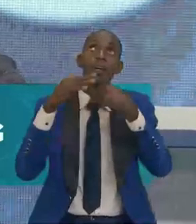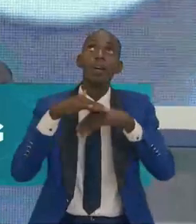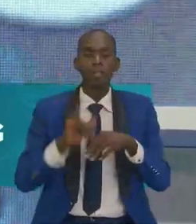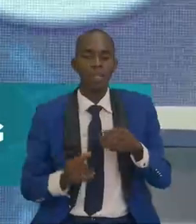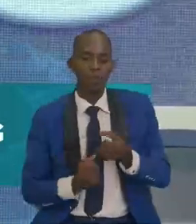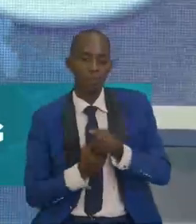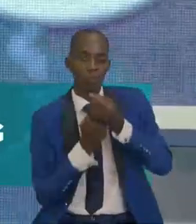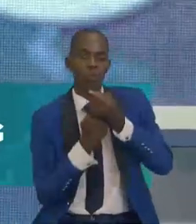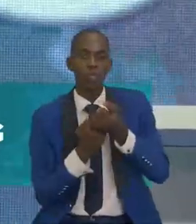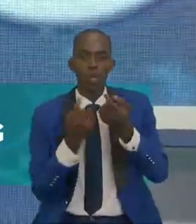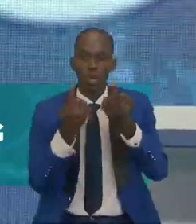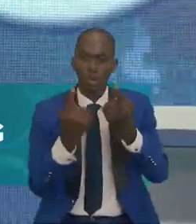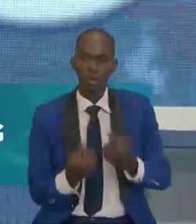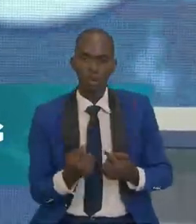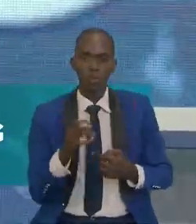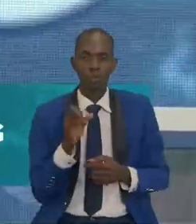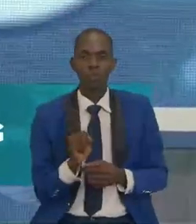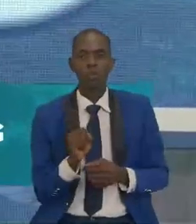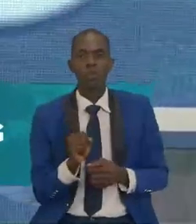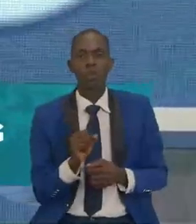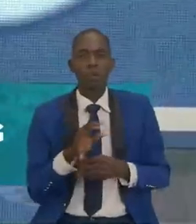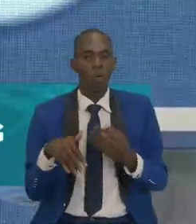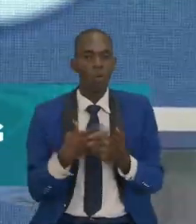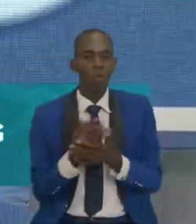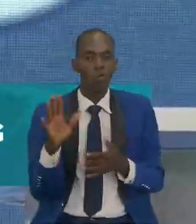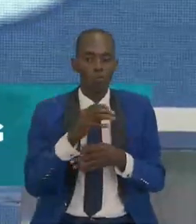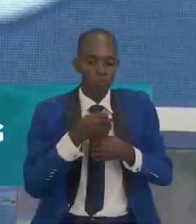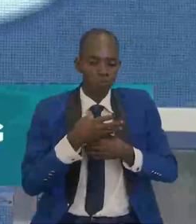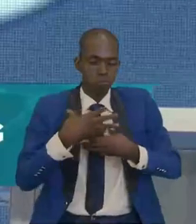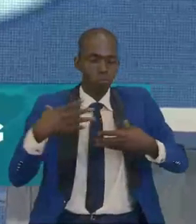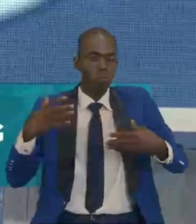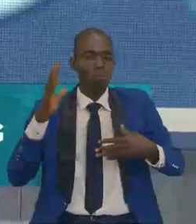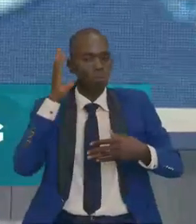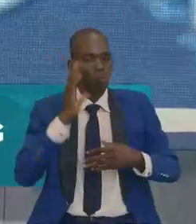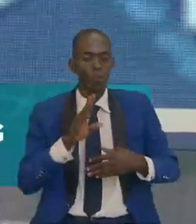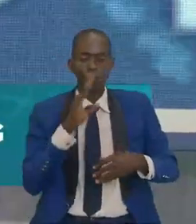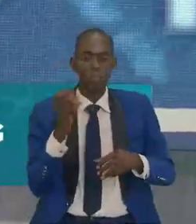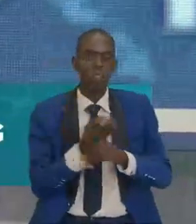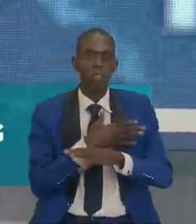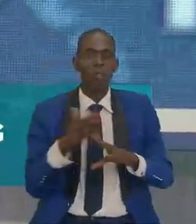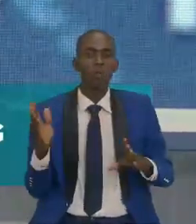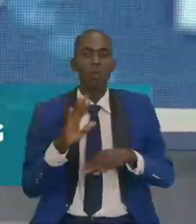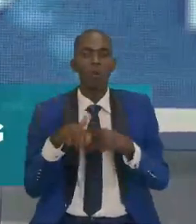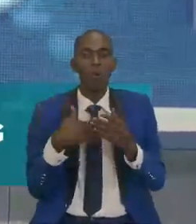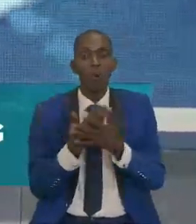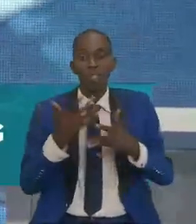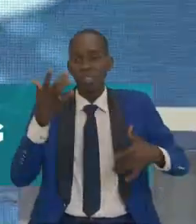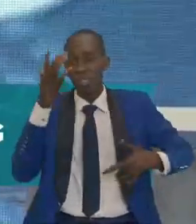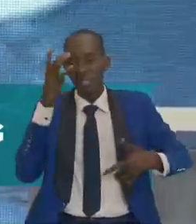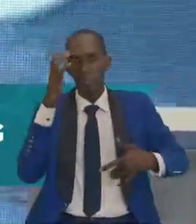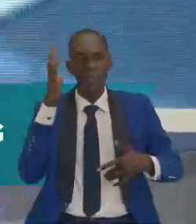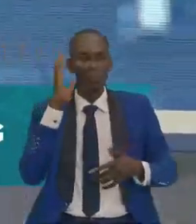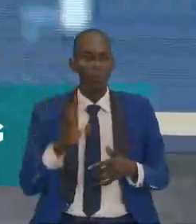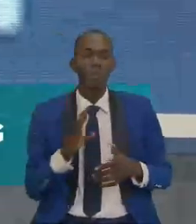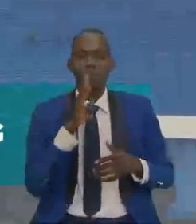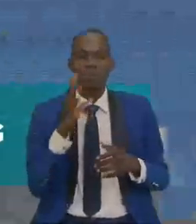Lorsque cette aide, ce secours du ciel vient, tout l'enflement va disparaître. Toutes les